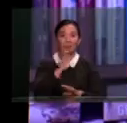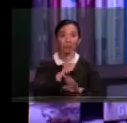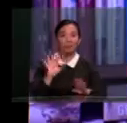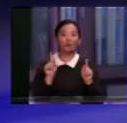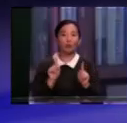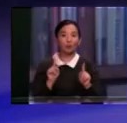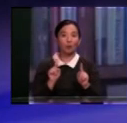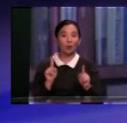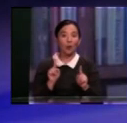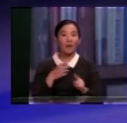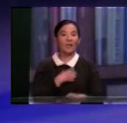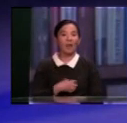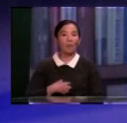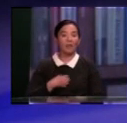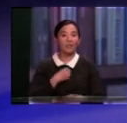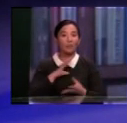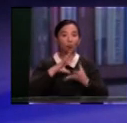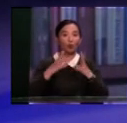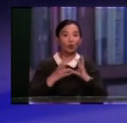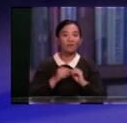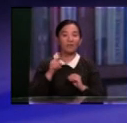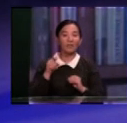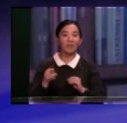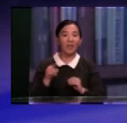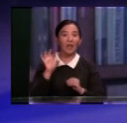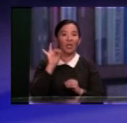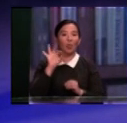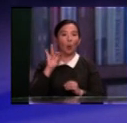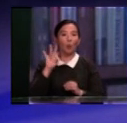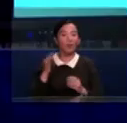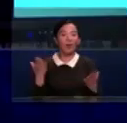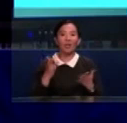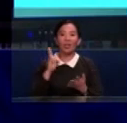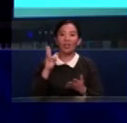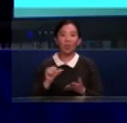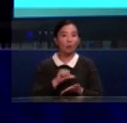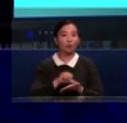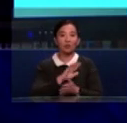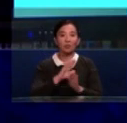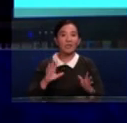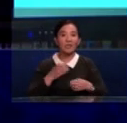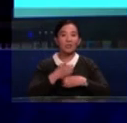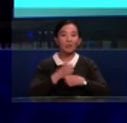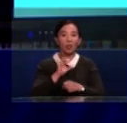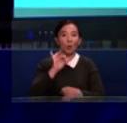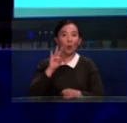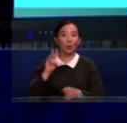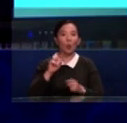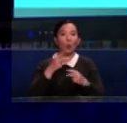том, что необходимо учитывать те ионы, которые не участвовали в сокращенном ионном уравнении.